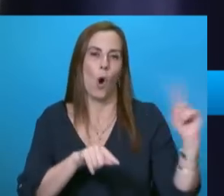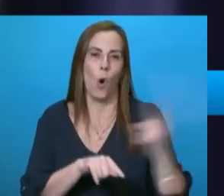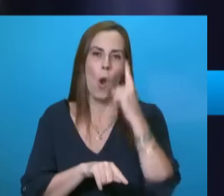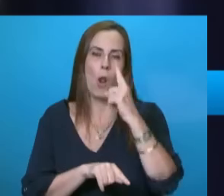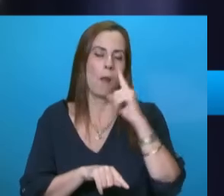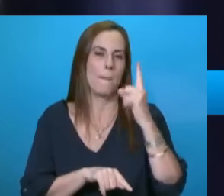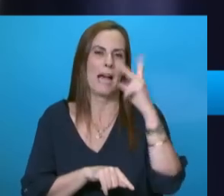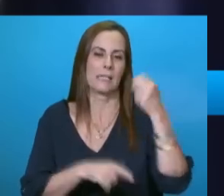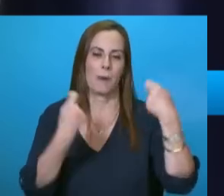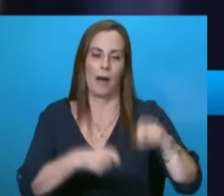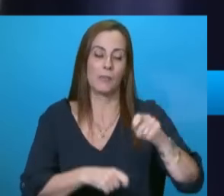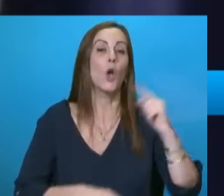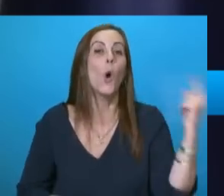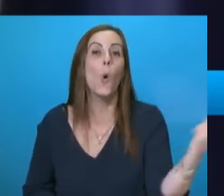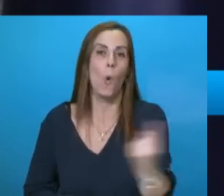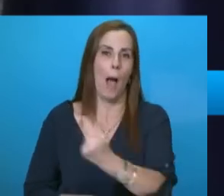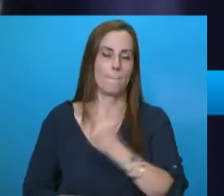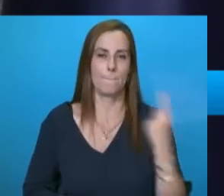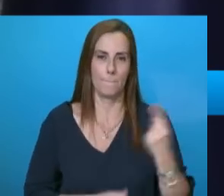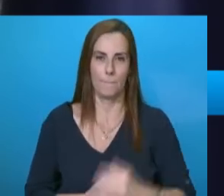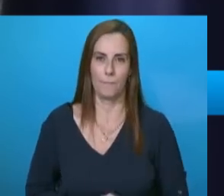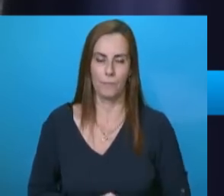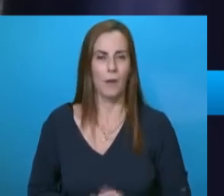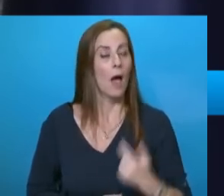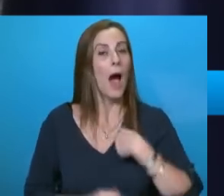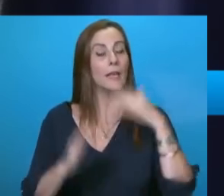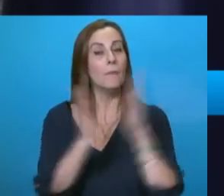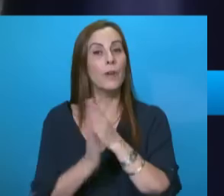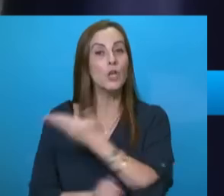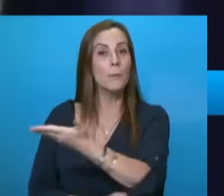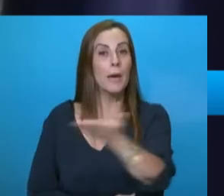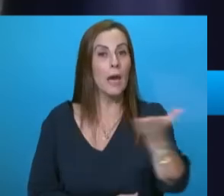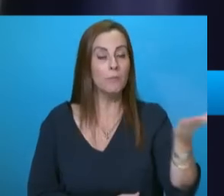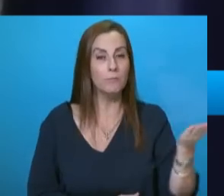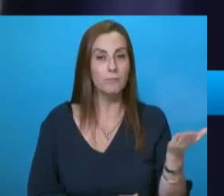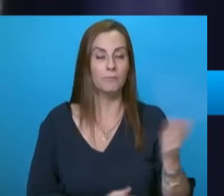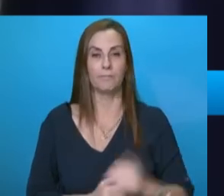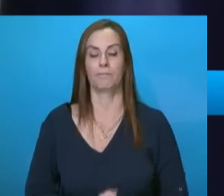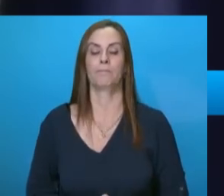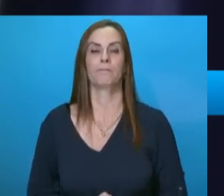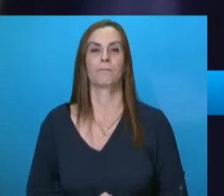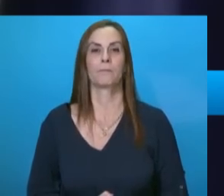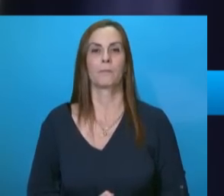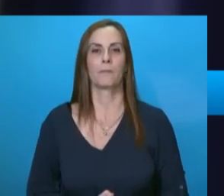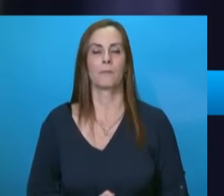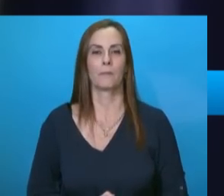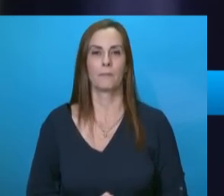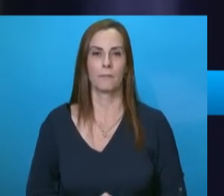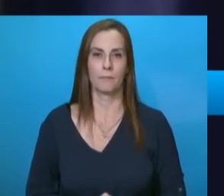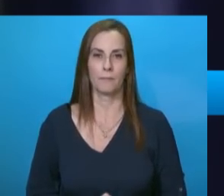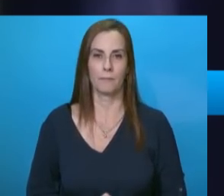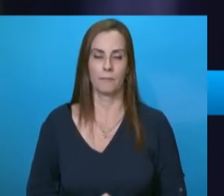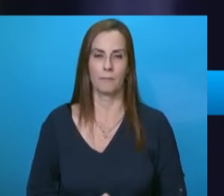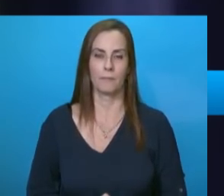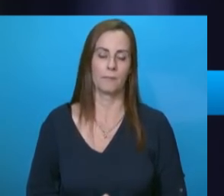הציבור מכלל המפלגות. אני פונה אליכם, נבחרי הציבור, אל